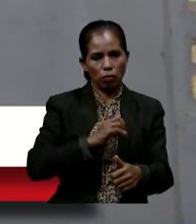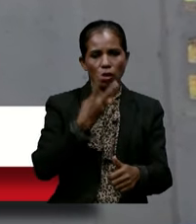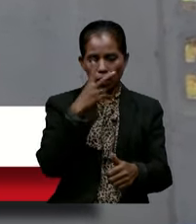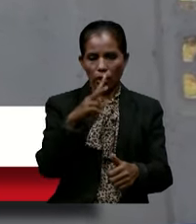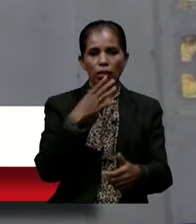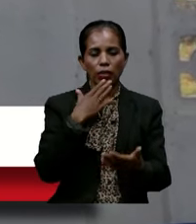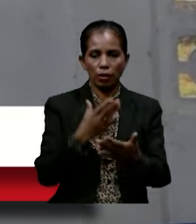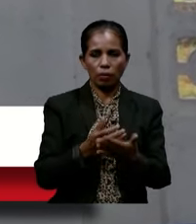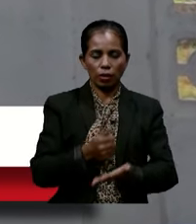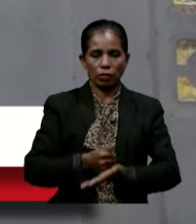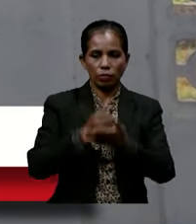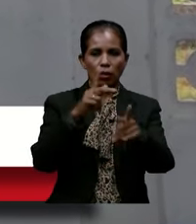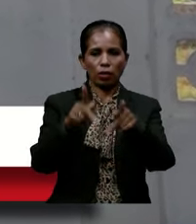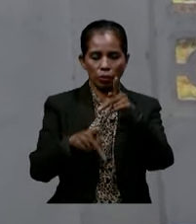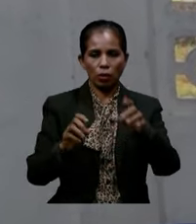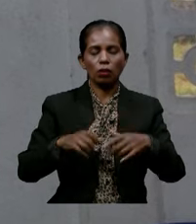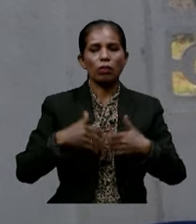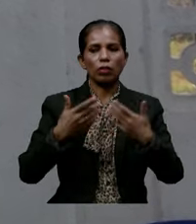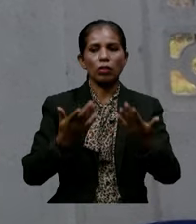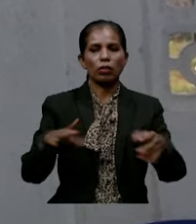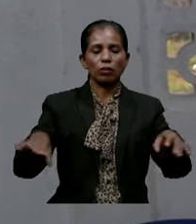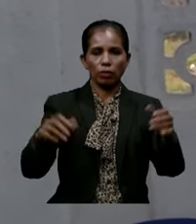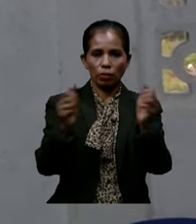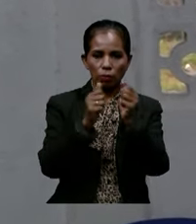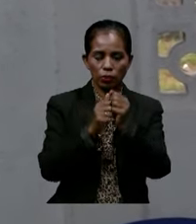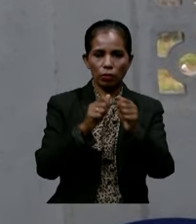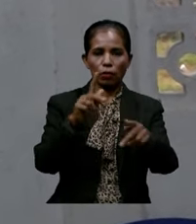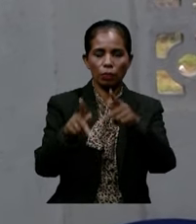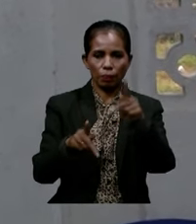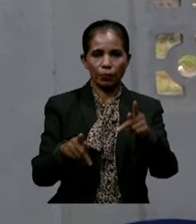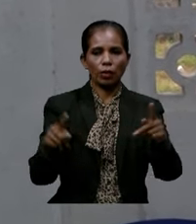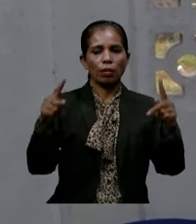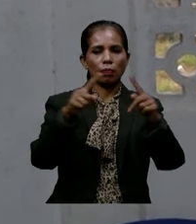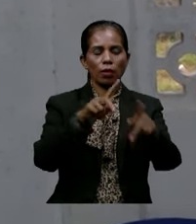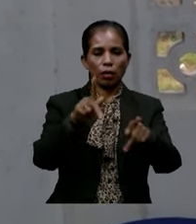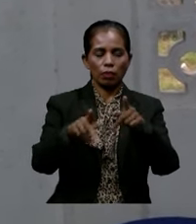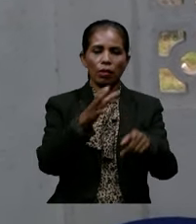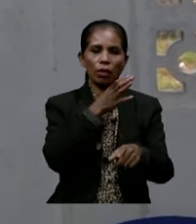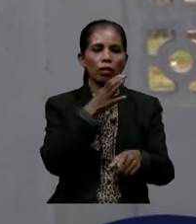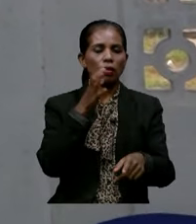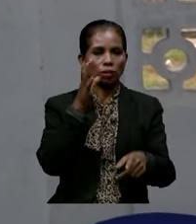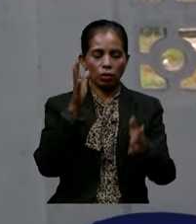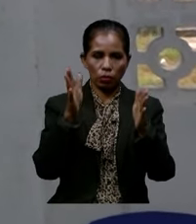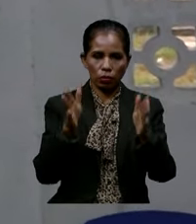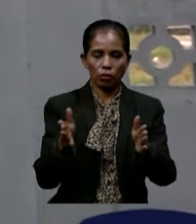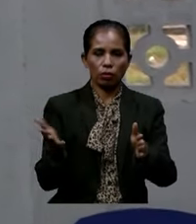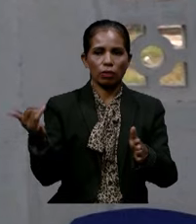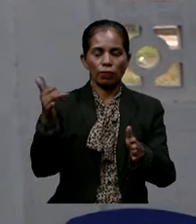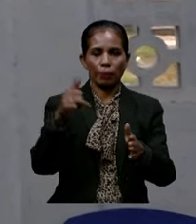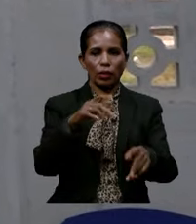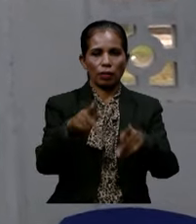ajuda pobu wisa para kolaborator pobu para diluba pobu agrikultura di bawah makia postu